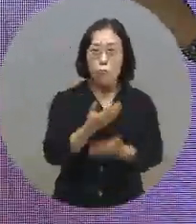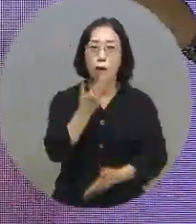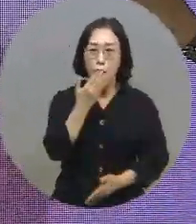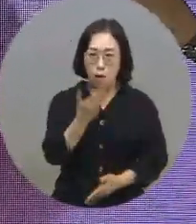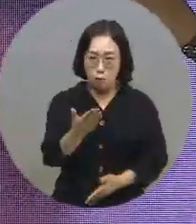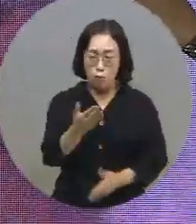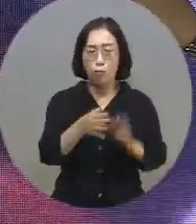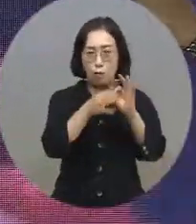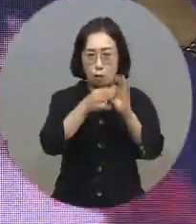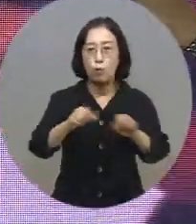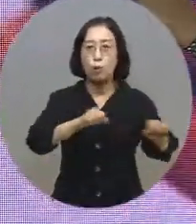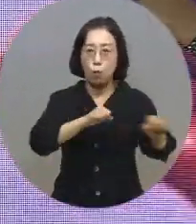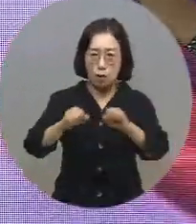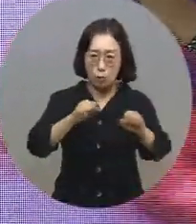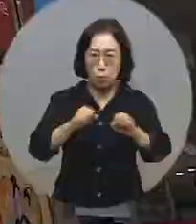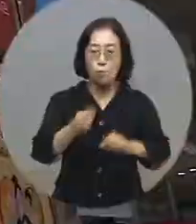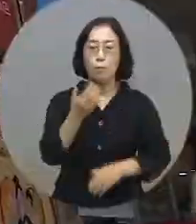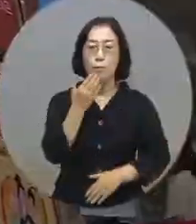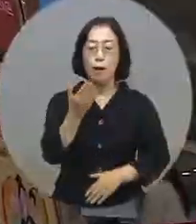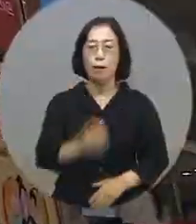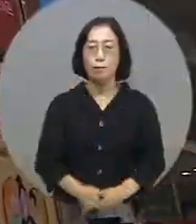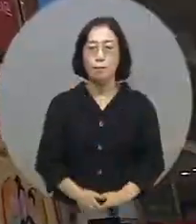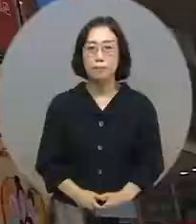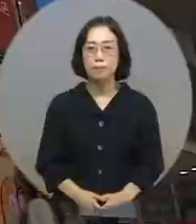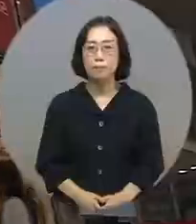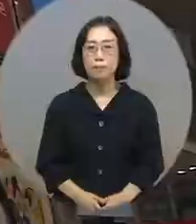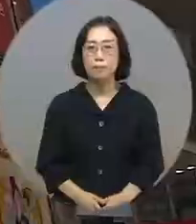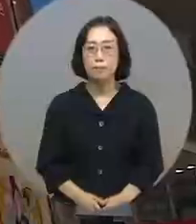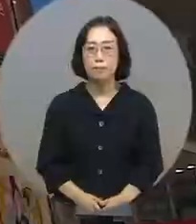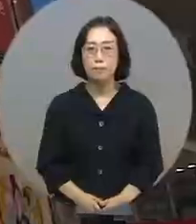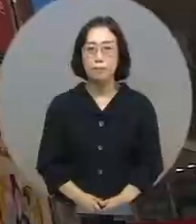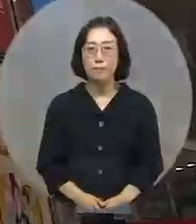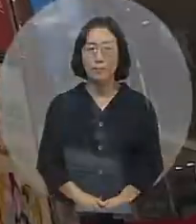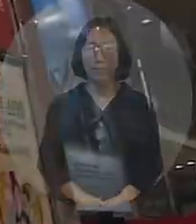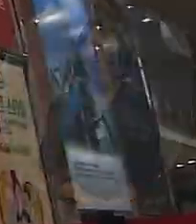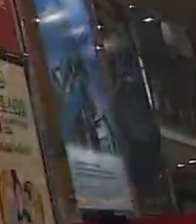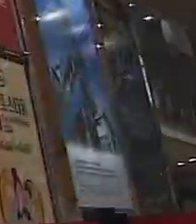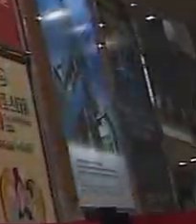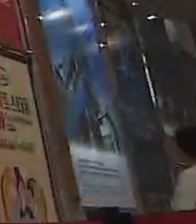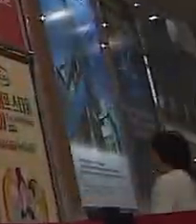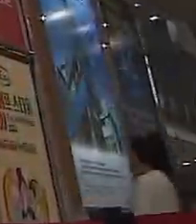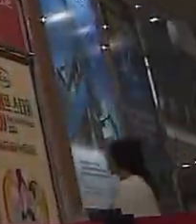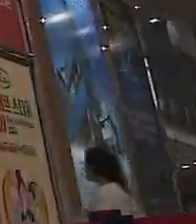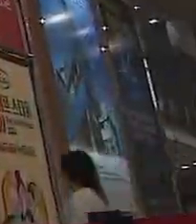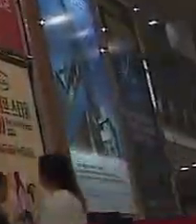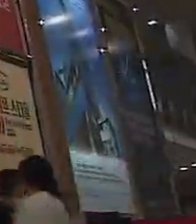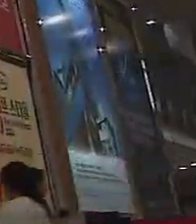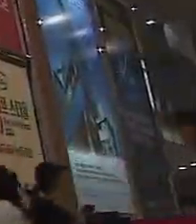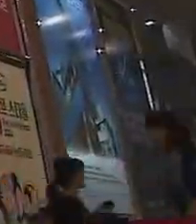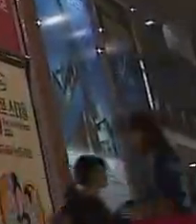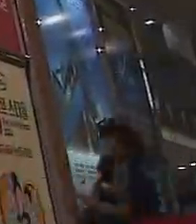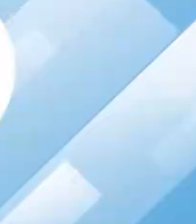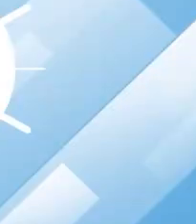활동을 이어갈 예정입니다. 복지TV 뉴스 박태진입니다.